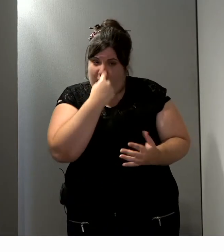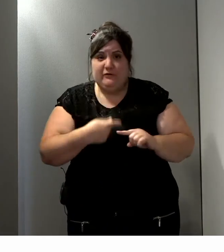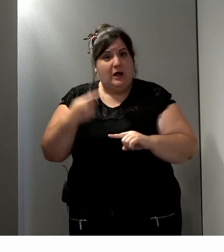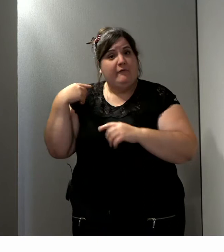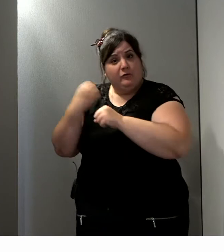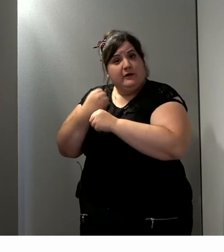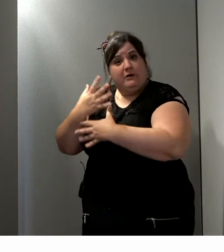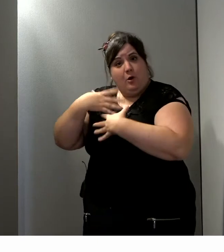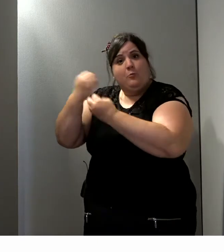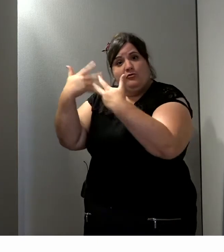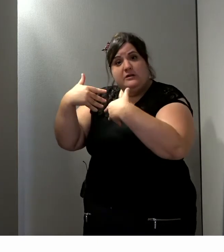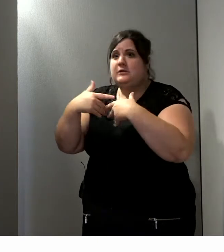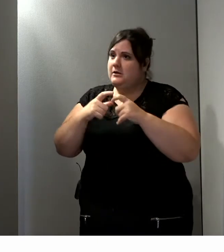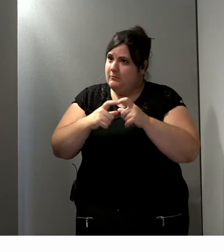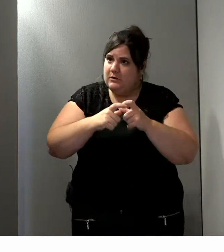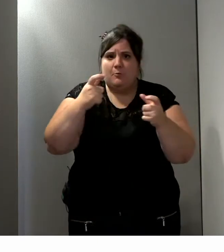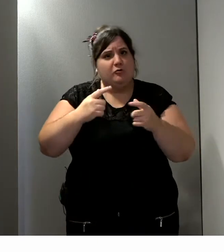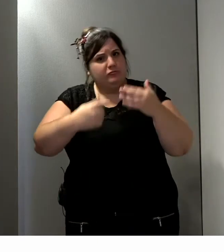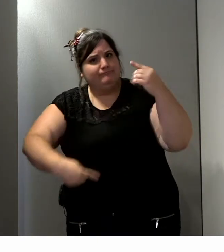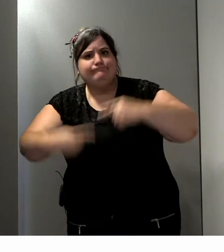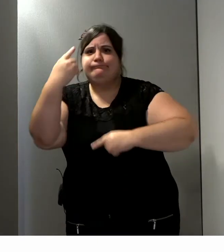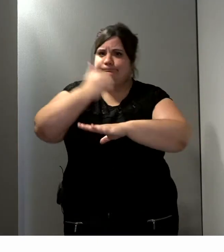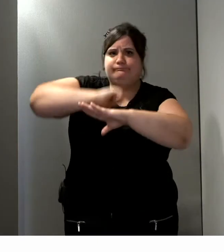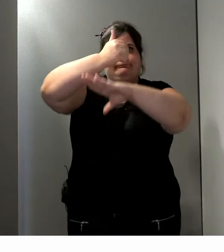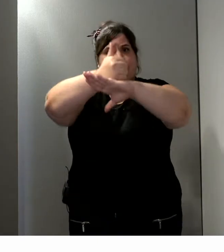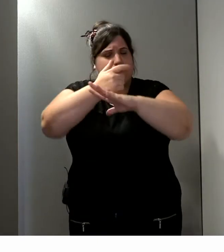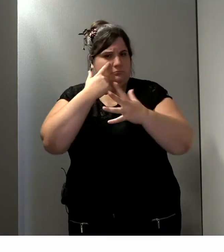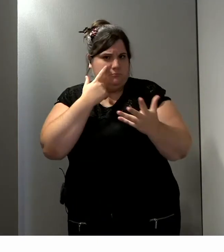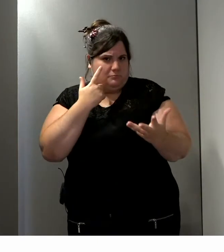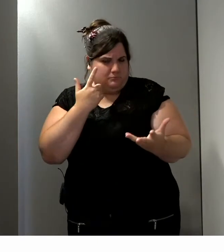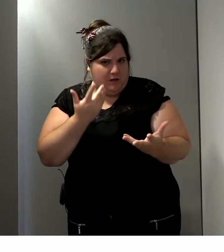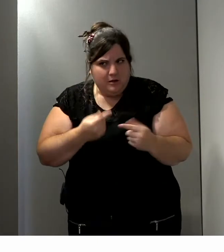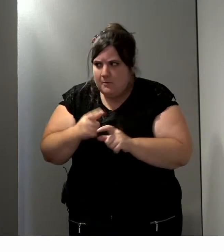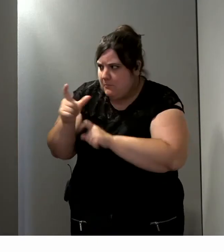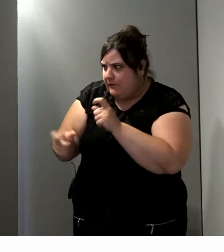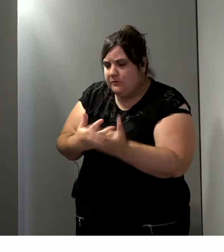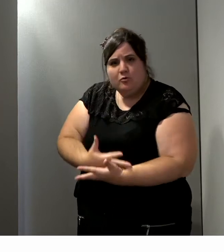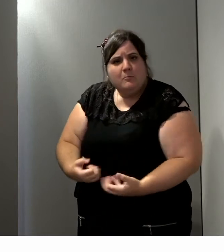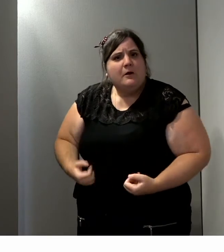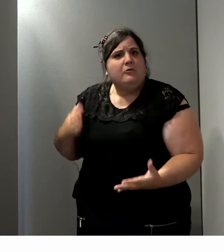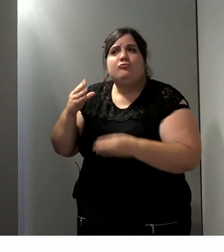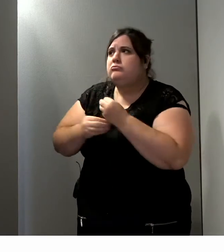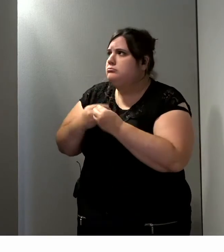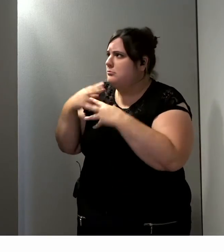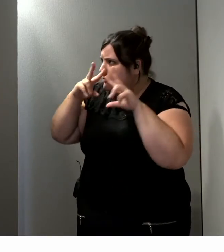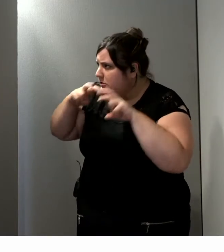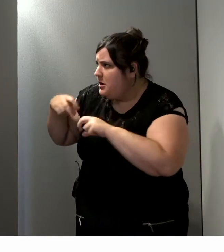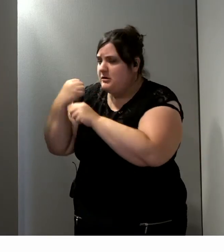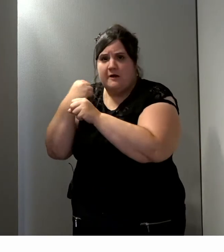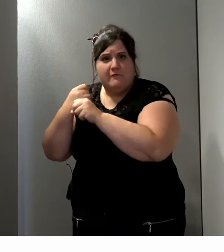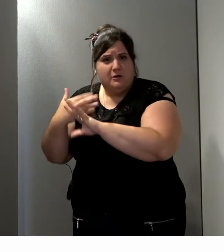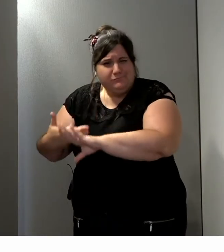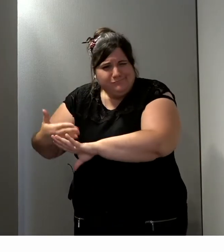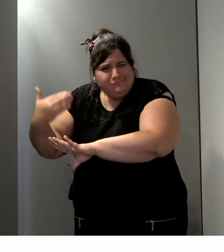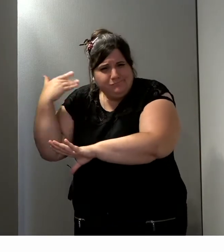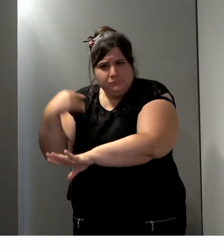en emploi et moins finalement les demandeurs d'emploi de longue durée ou de plus longue durée qui hésitent, qui peut-être ne sont